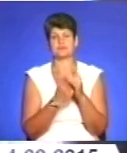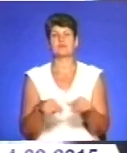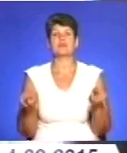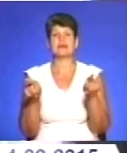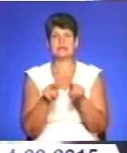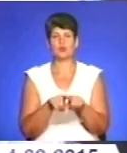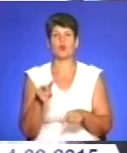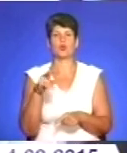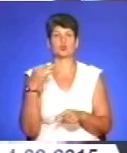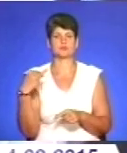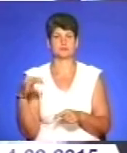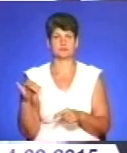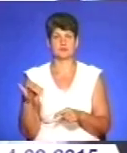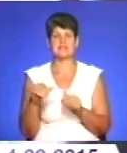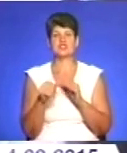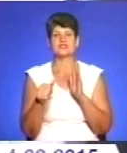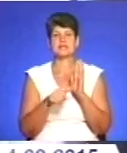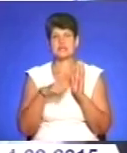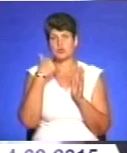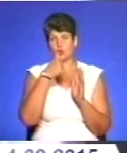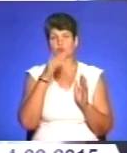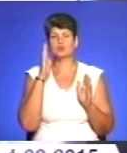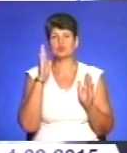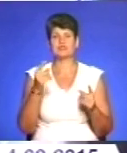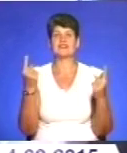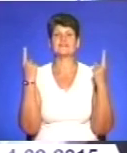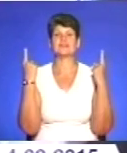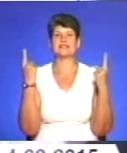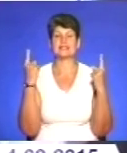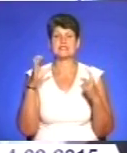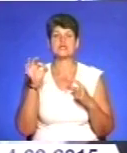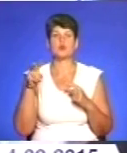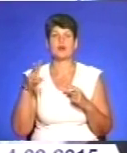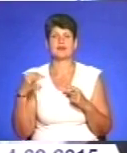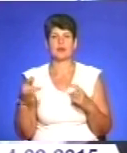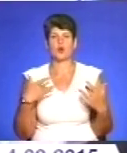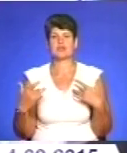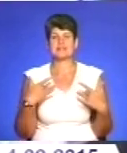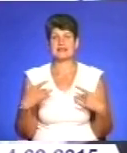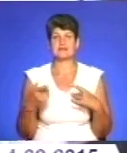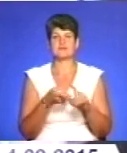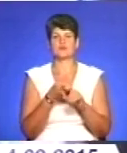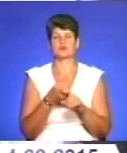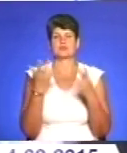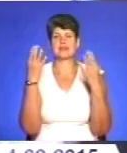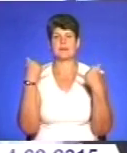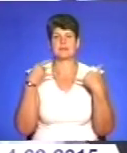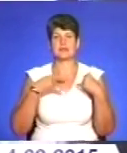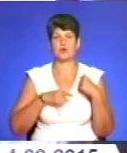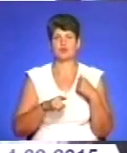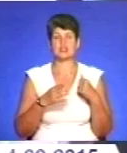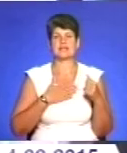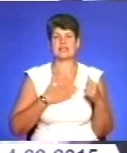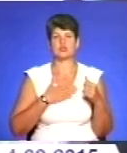лютому 2016 року відбудеться великий сольний концерт з нагоди дня народження